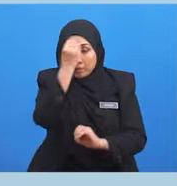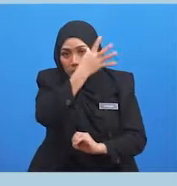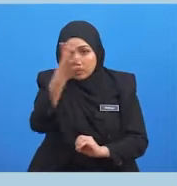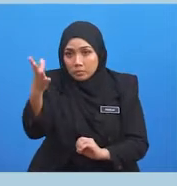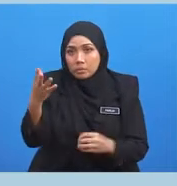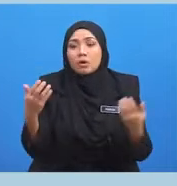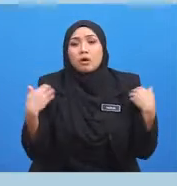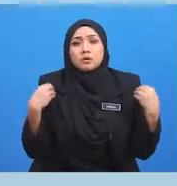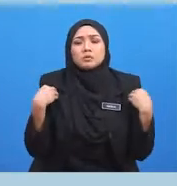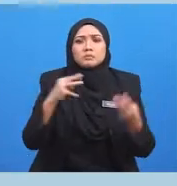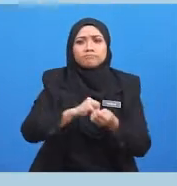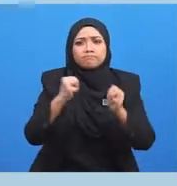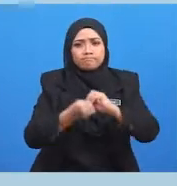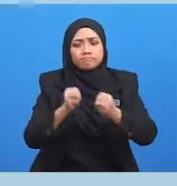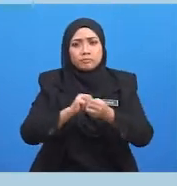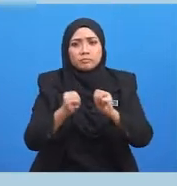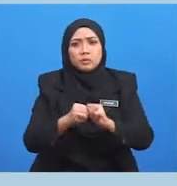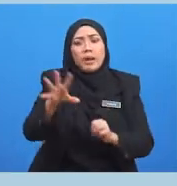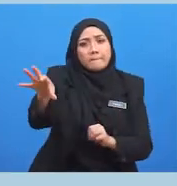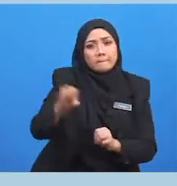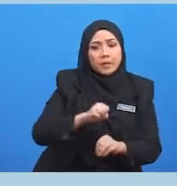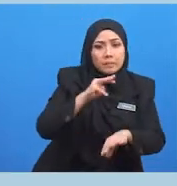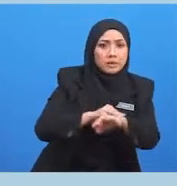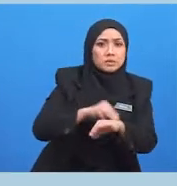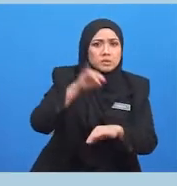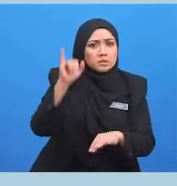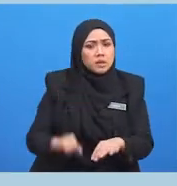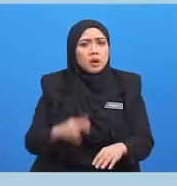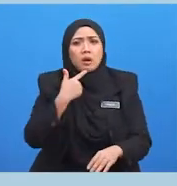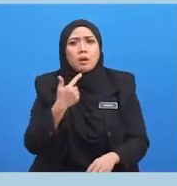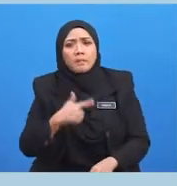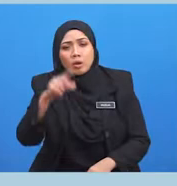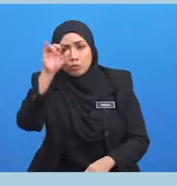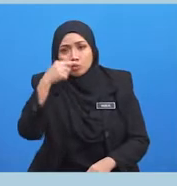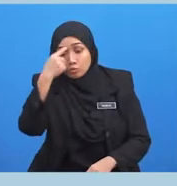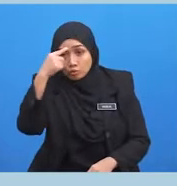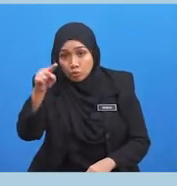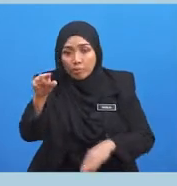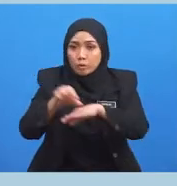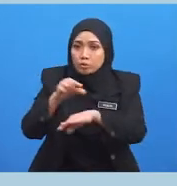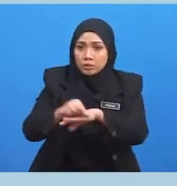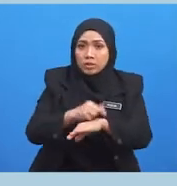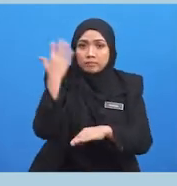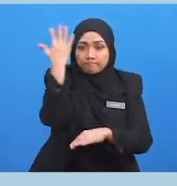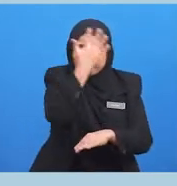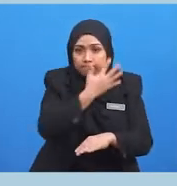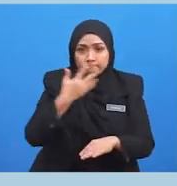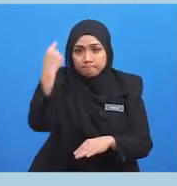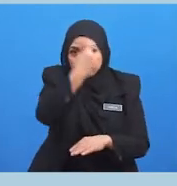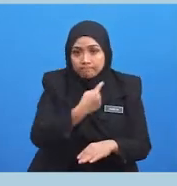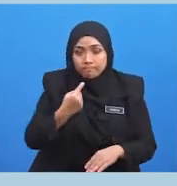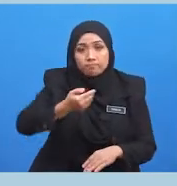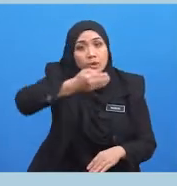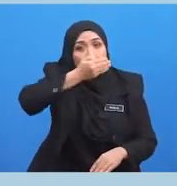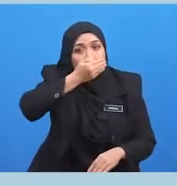mengatakan menghadapi masalah mengambil masa yang lama untuk menggunakan pelindung muka